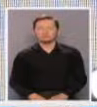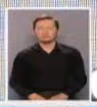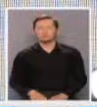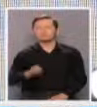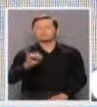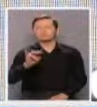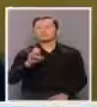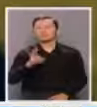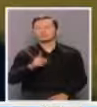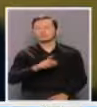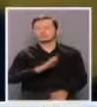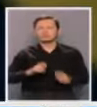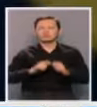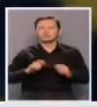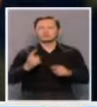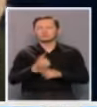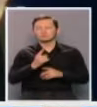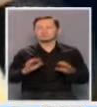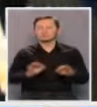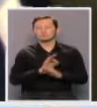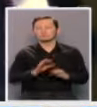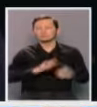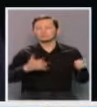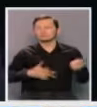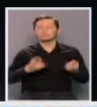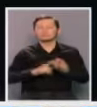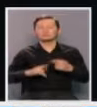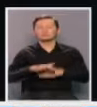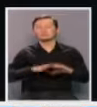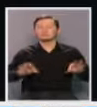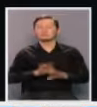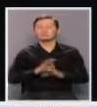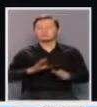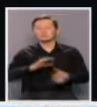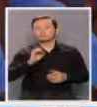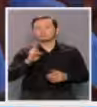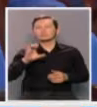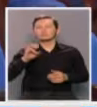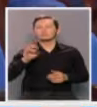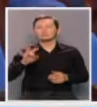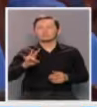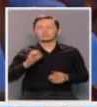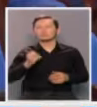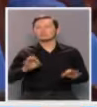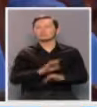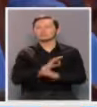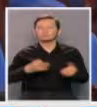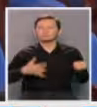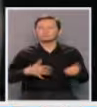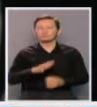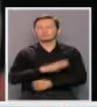Женебек Жамиев открыл конкурс, исполнив в номинации «Кюи» народное произведение «Аксак Кулан» и «Балкаймак